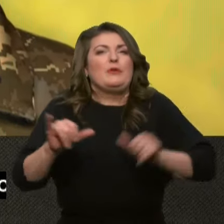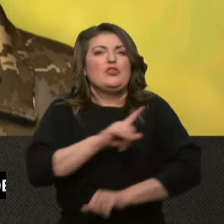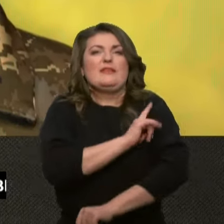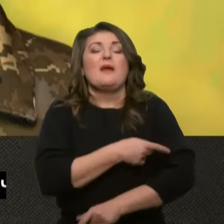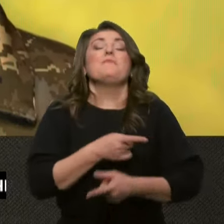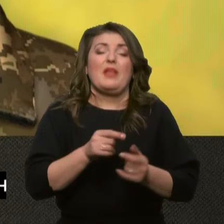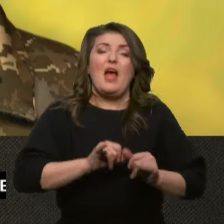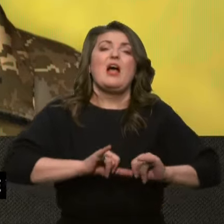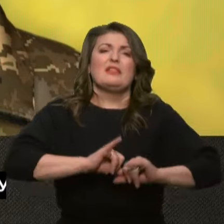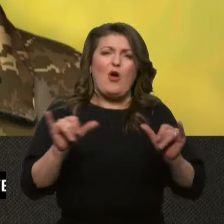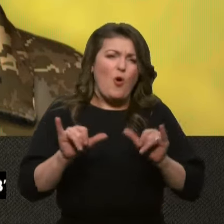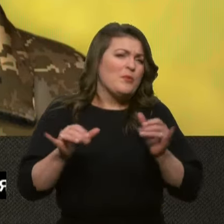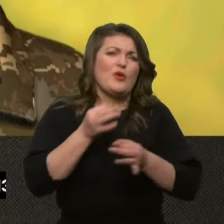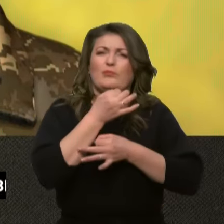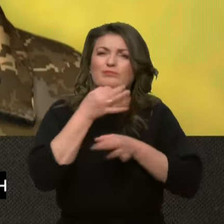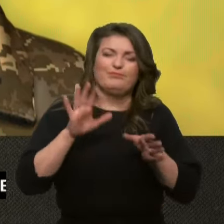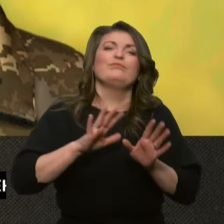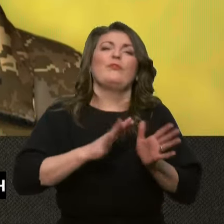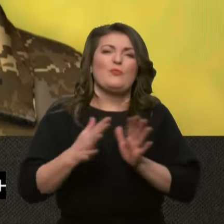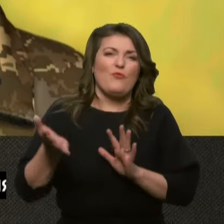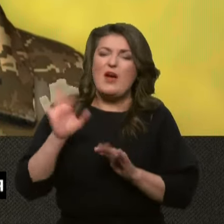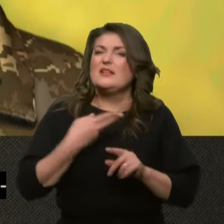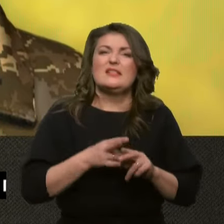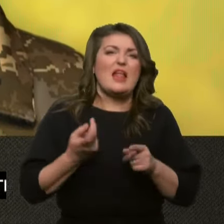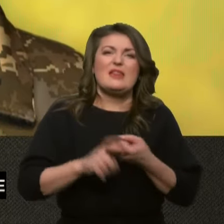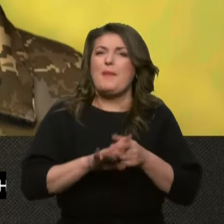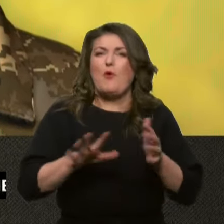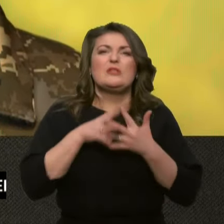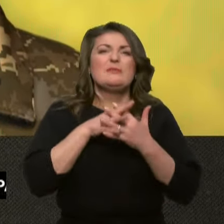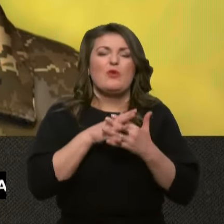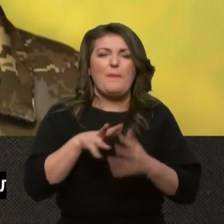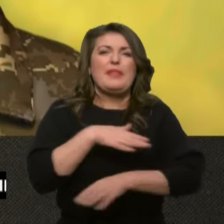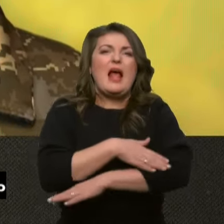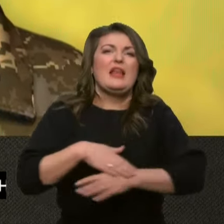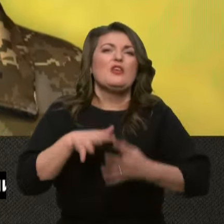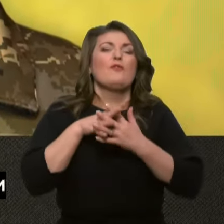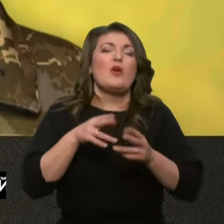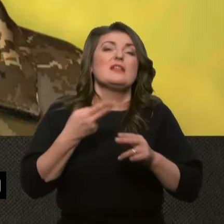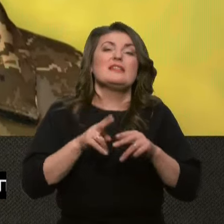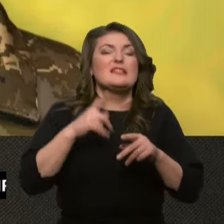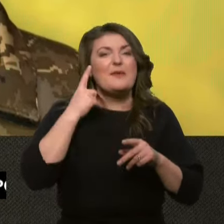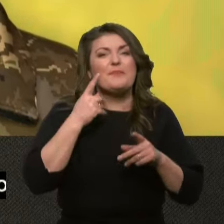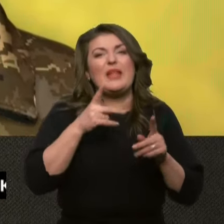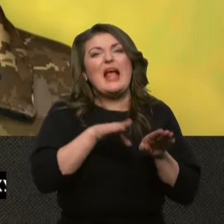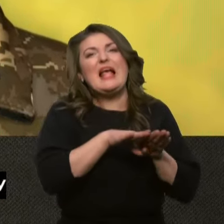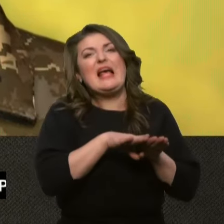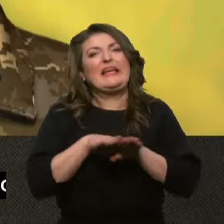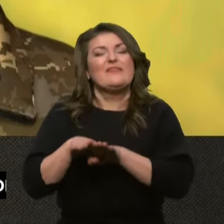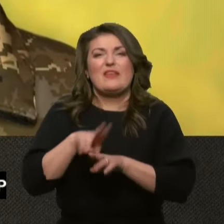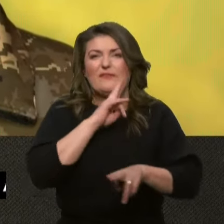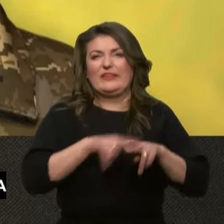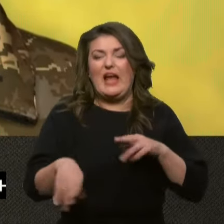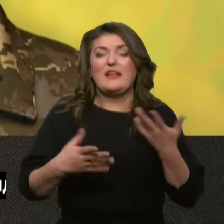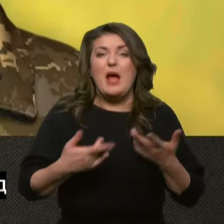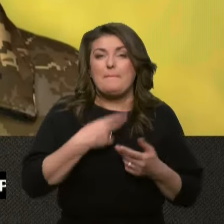Накопичення в будь-якому випадку відбувається. Це не пов'язано з боями на лінії фронту. Це, я кажу, це з рівнем втрат. От